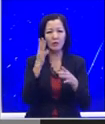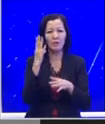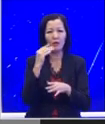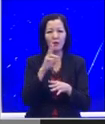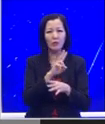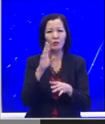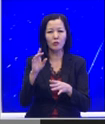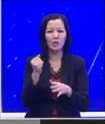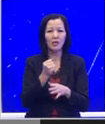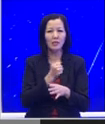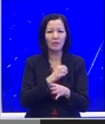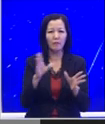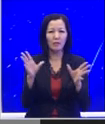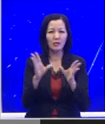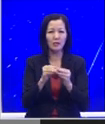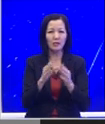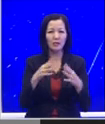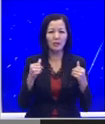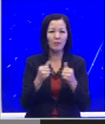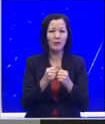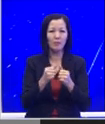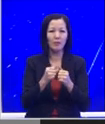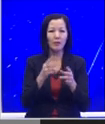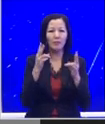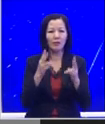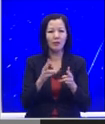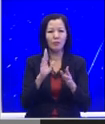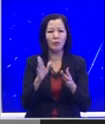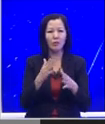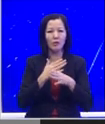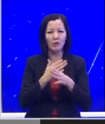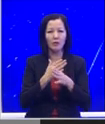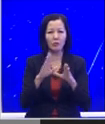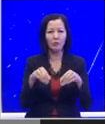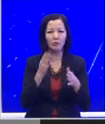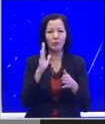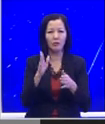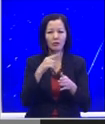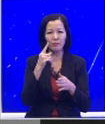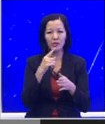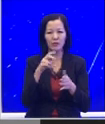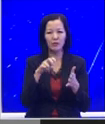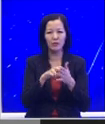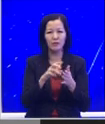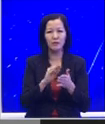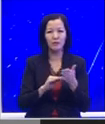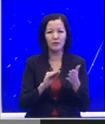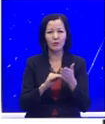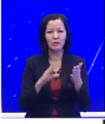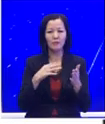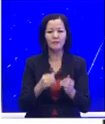Мы скорбим вместе с вами. Семьям погибших и пострадавших будет оказана всесторонняя помощь», говорится в сообщении.